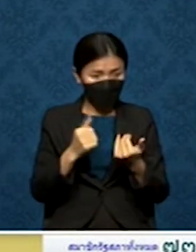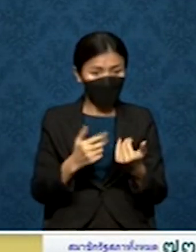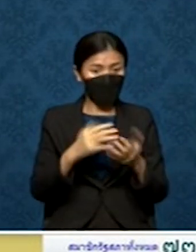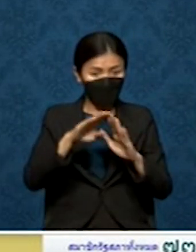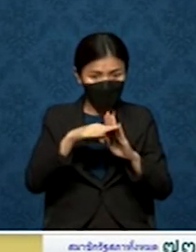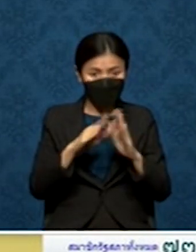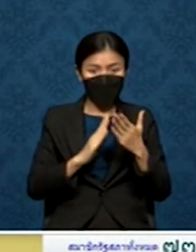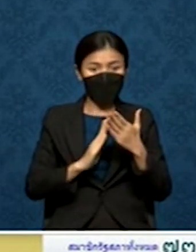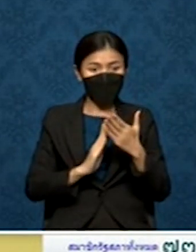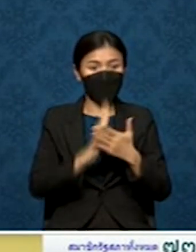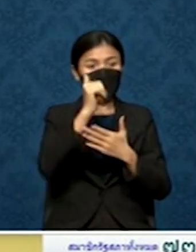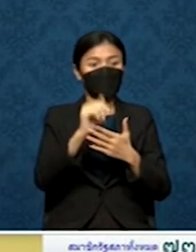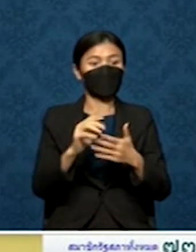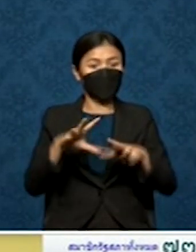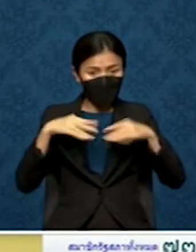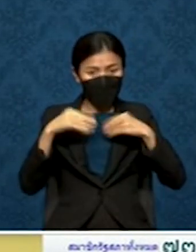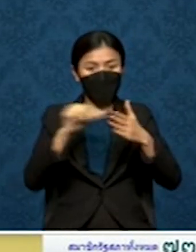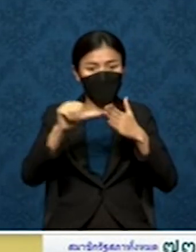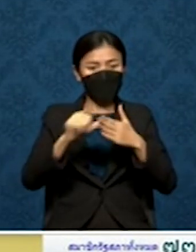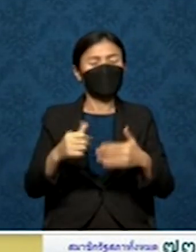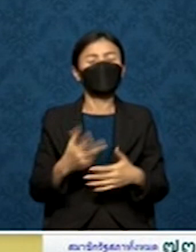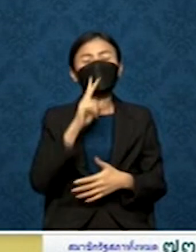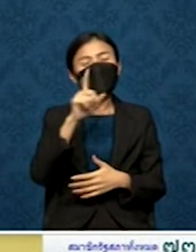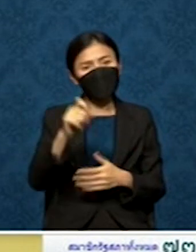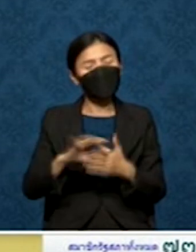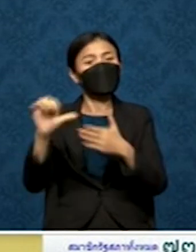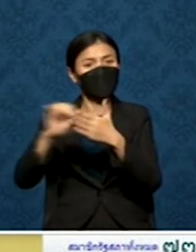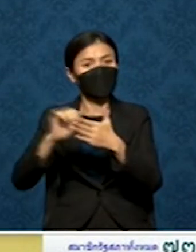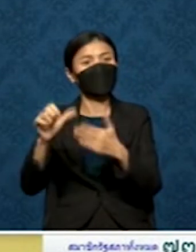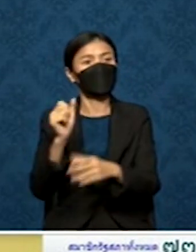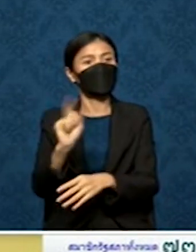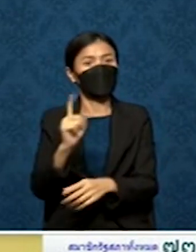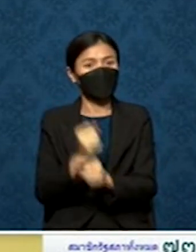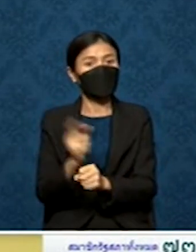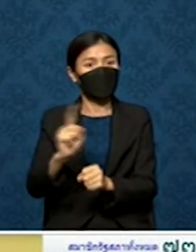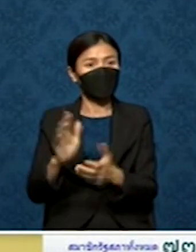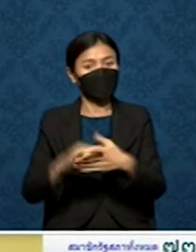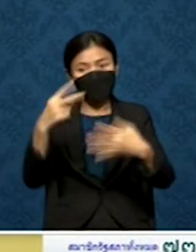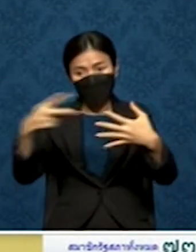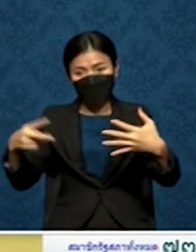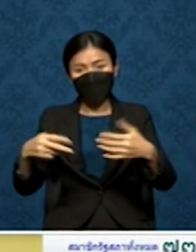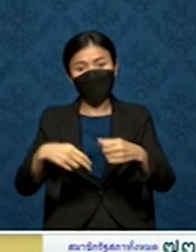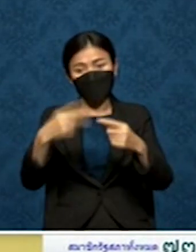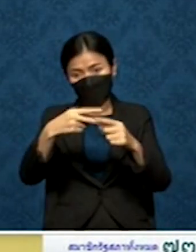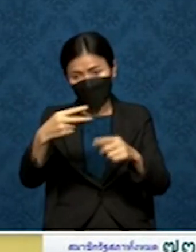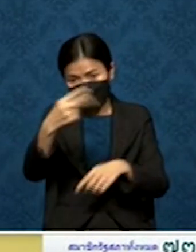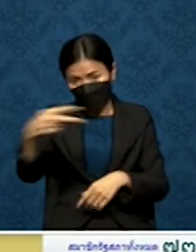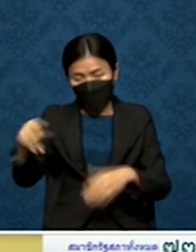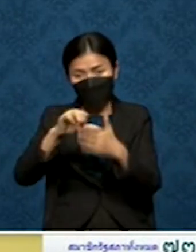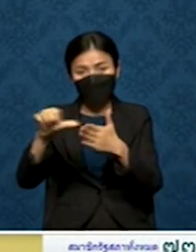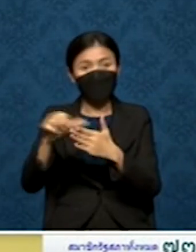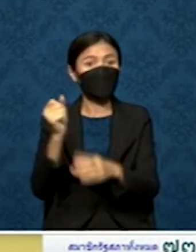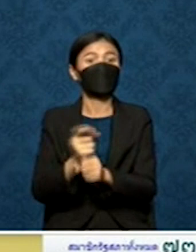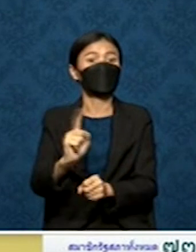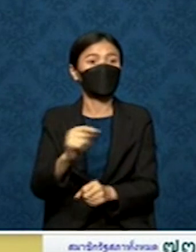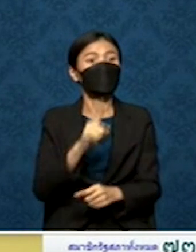ตอบให้ผมชื่นใจหน่อยสิฮะแก้ไขหลักการเนี่ยมันแก้ได้อย่างไรถ้าตอบไม่ขึ้นไม่ชื่น